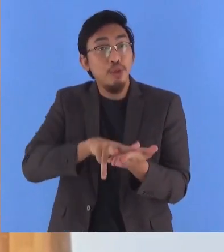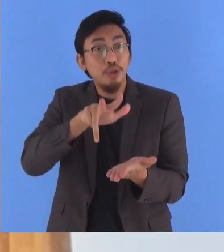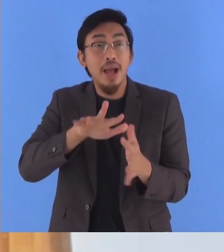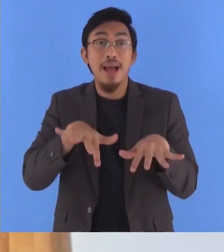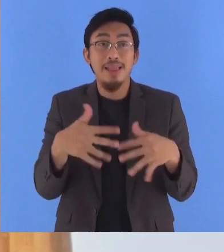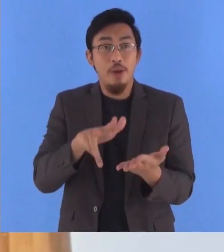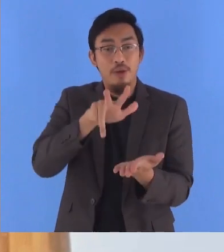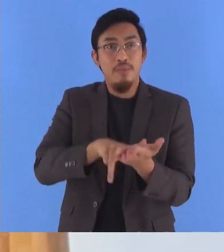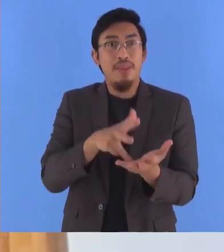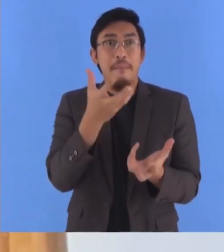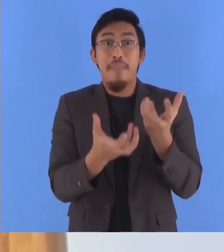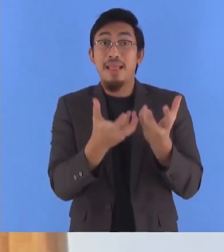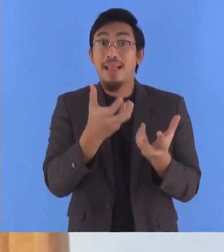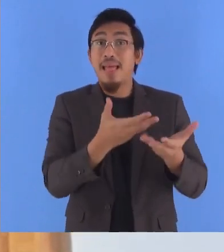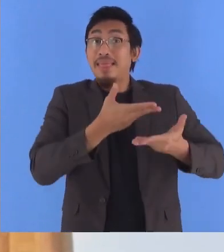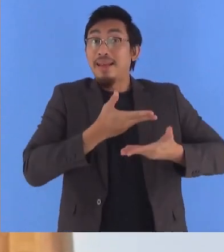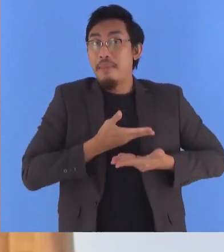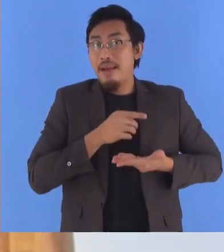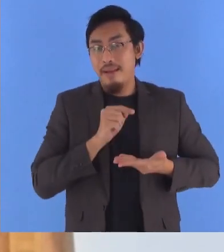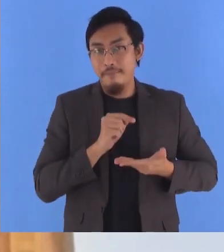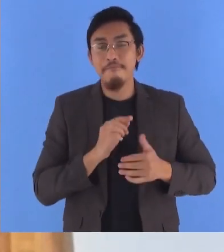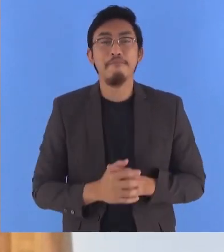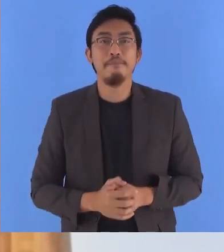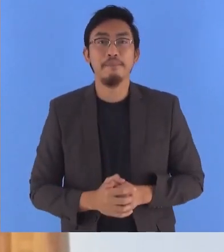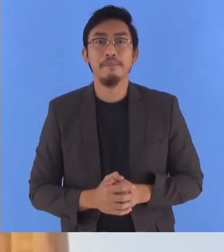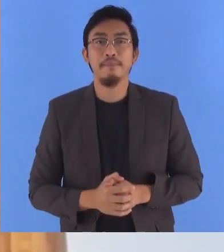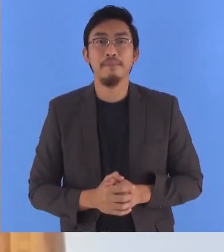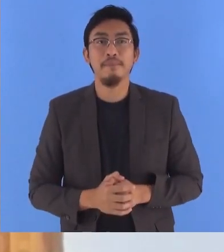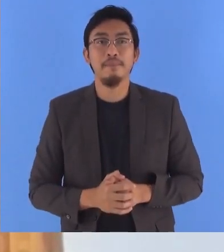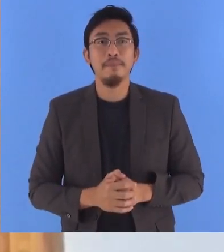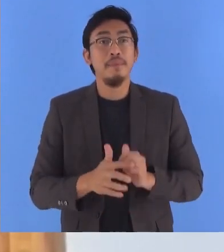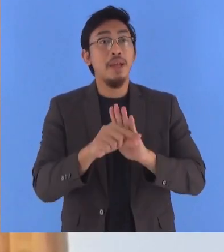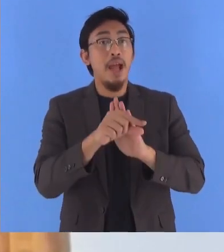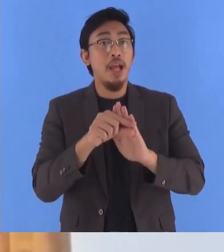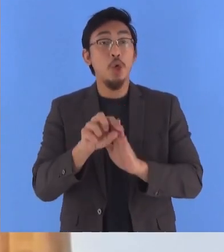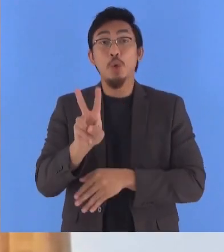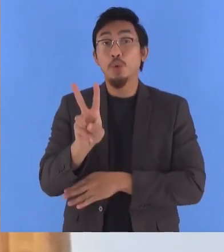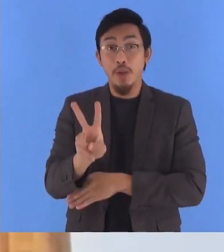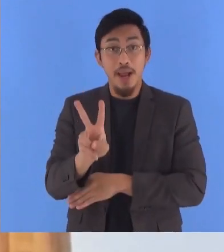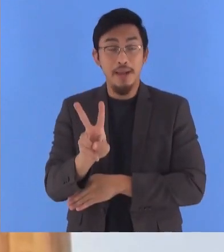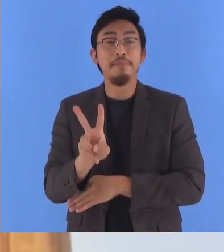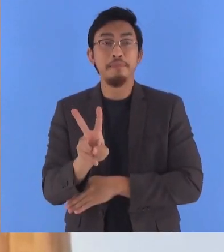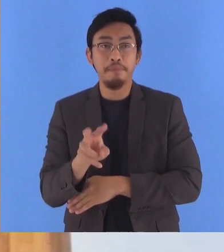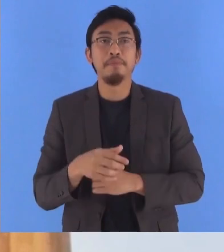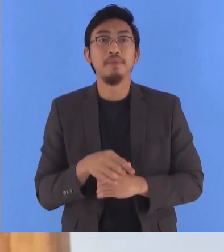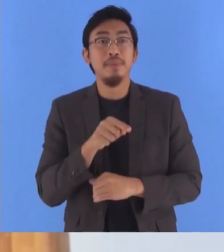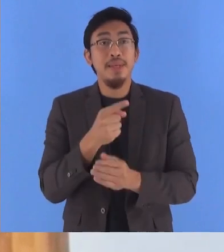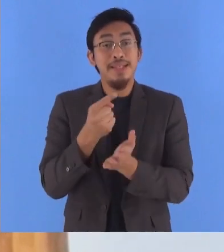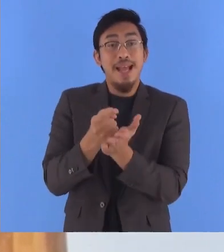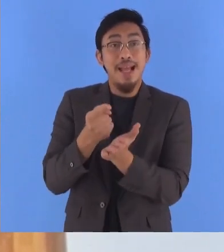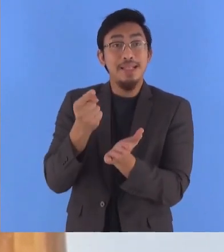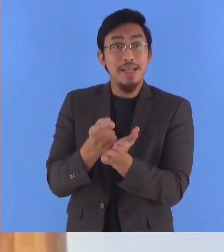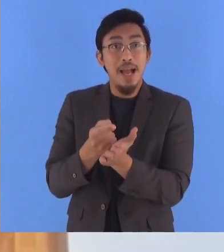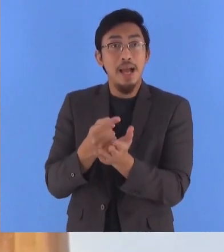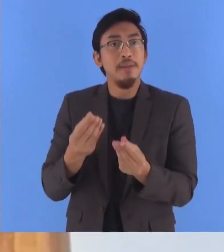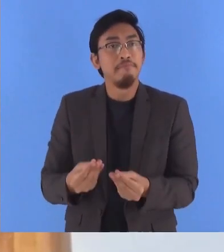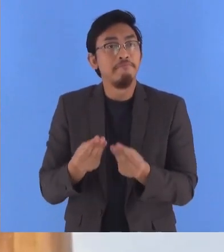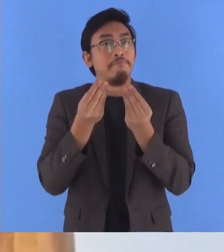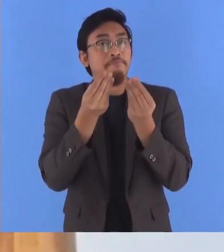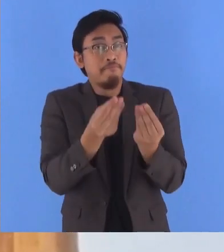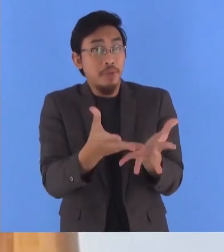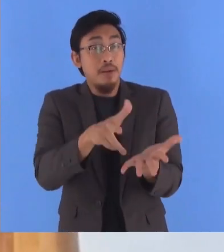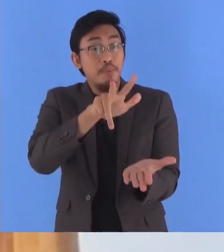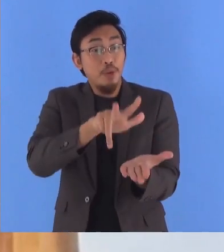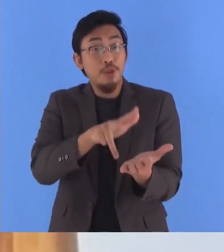lambat 30 hari terhitung sejak salinan putusan atau penetapan pengadilan diterima